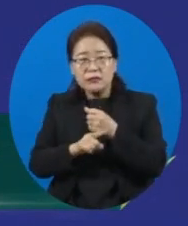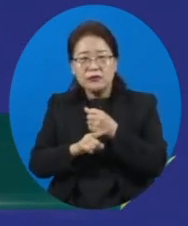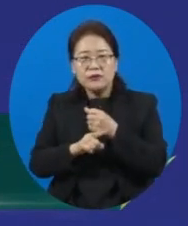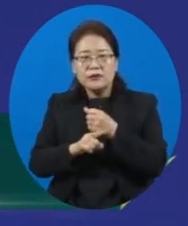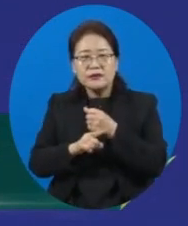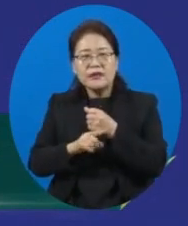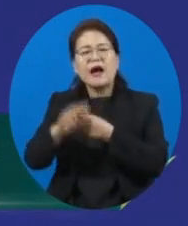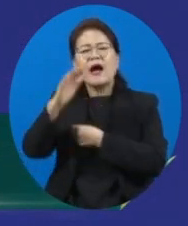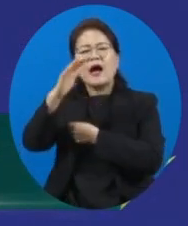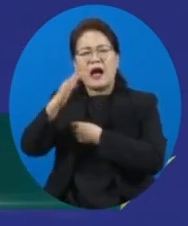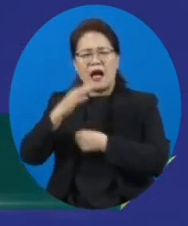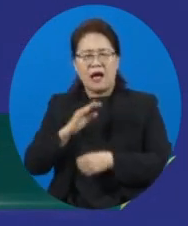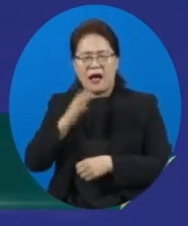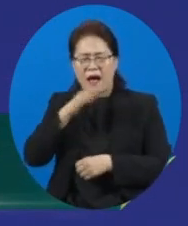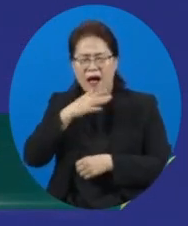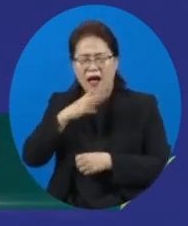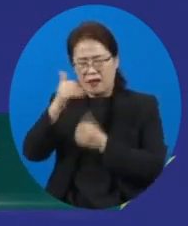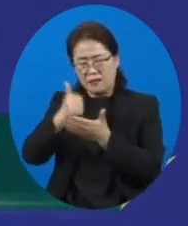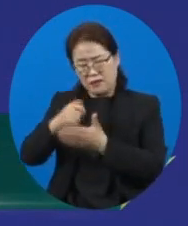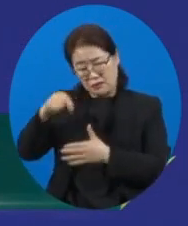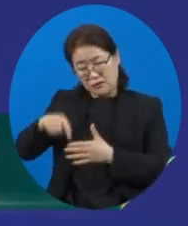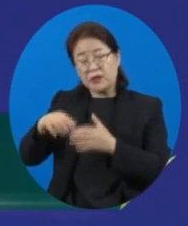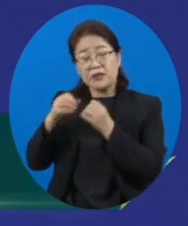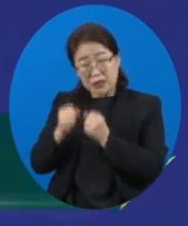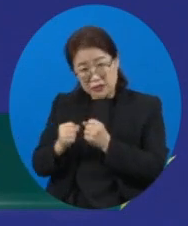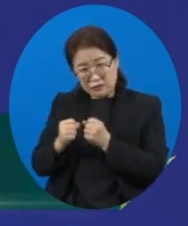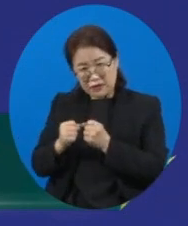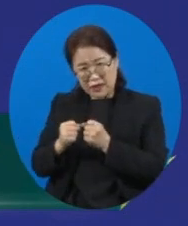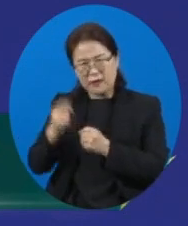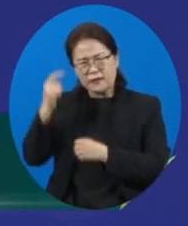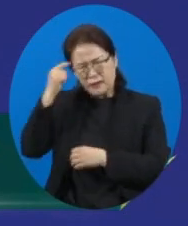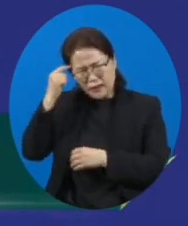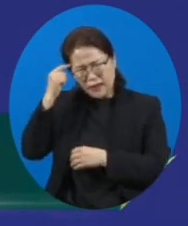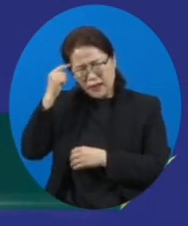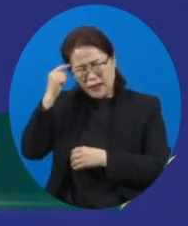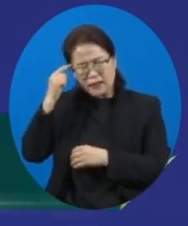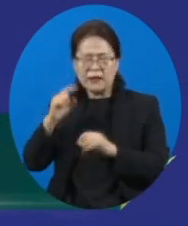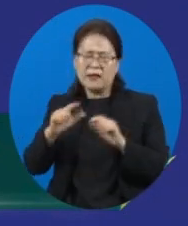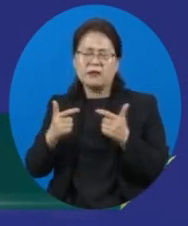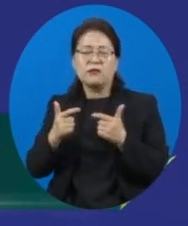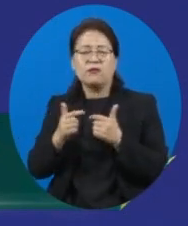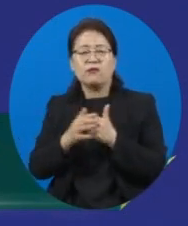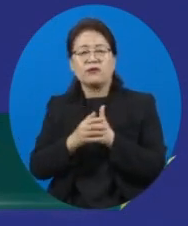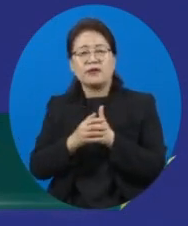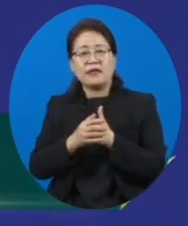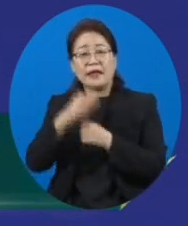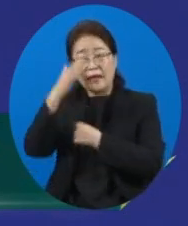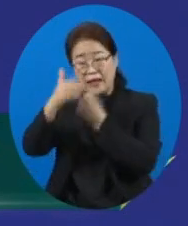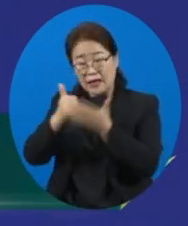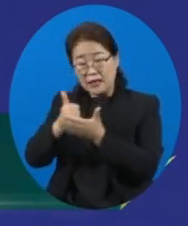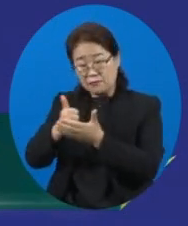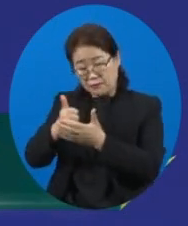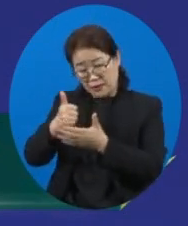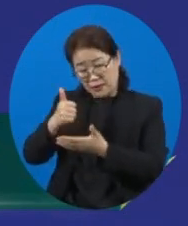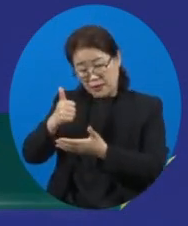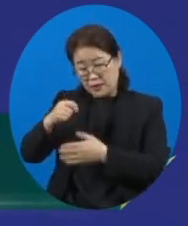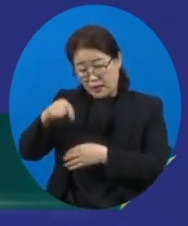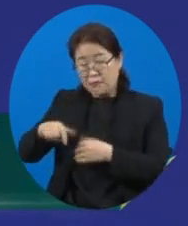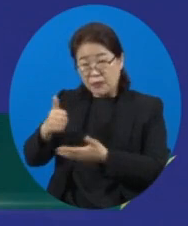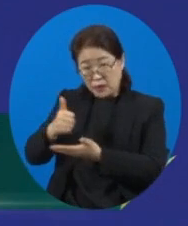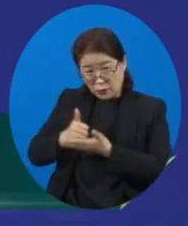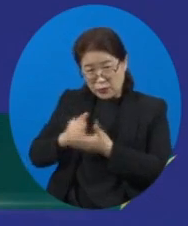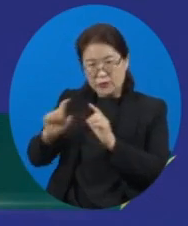앞에 계시는구나. 그 하나님의 존재를 인식하고 의식하는 정도가 아니고, 하나님을 내 앞에 모시고 산다는